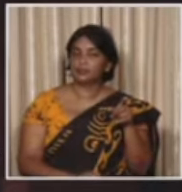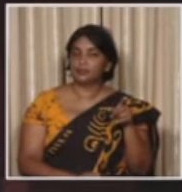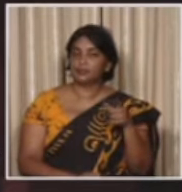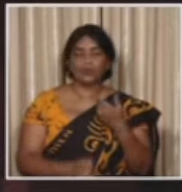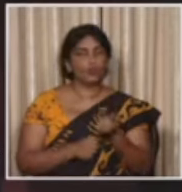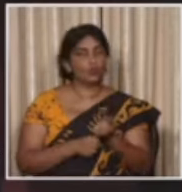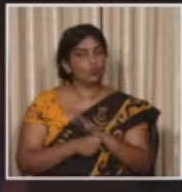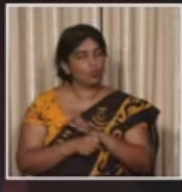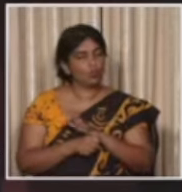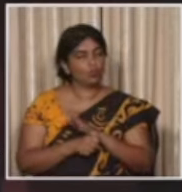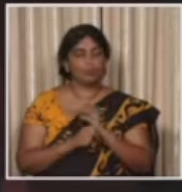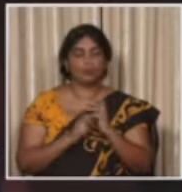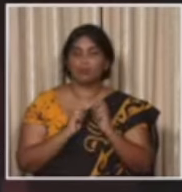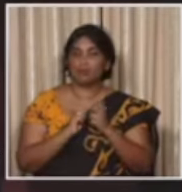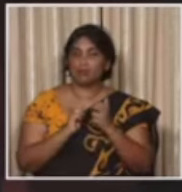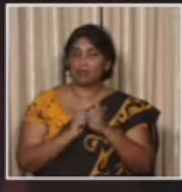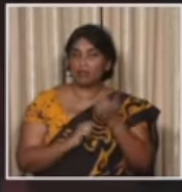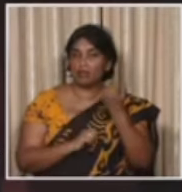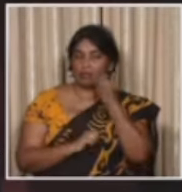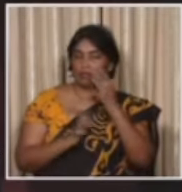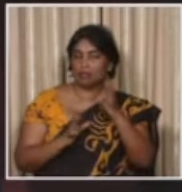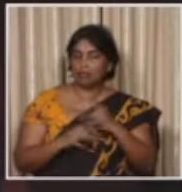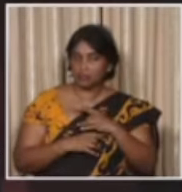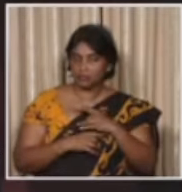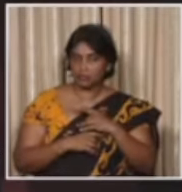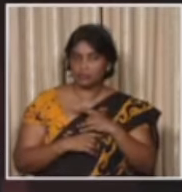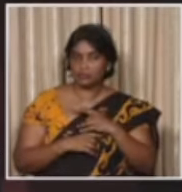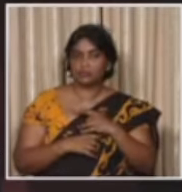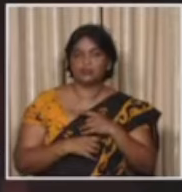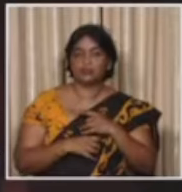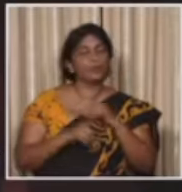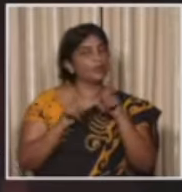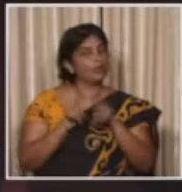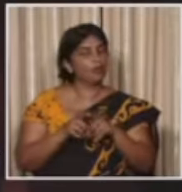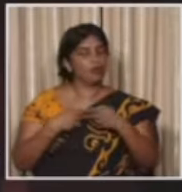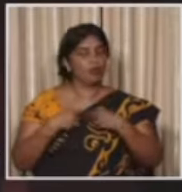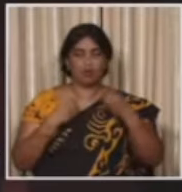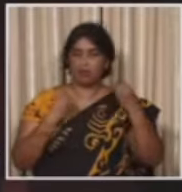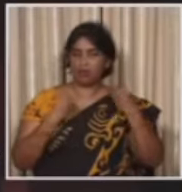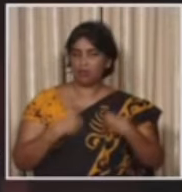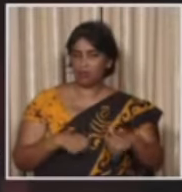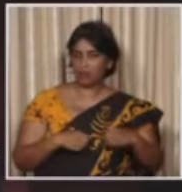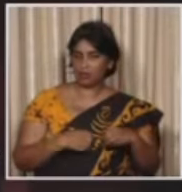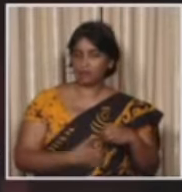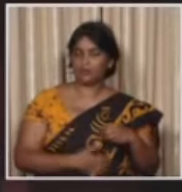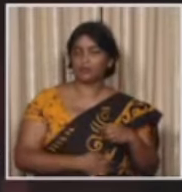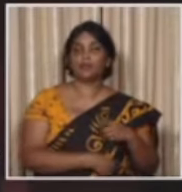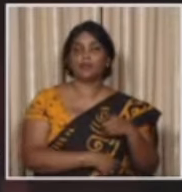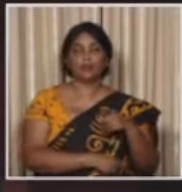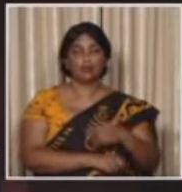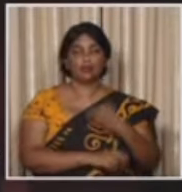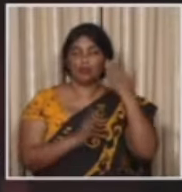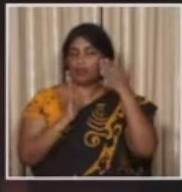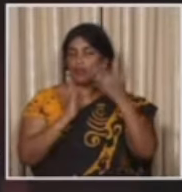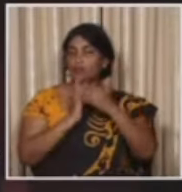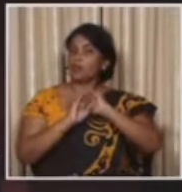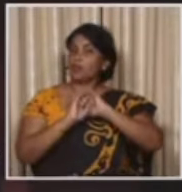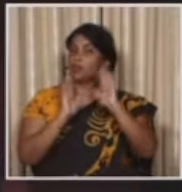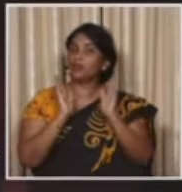කොරෝනා කෝවිඩ් ආසාදනය, ඒ වගේම බංකොලොත් භාවය, මේ නිර්මාණය වුණු